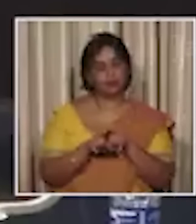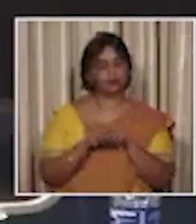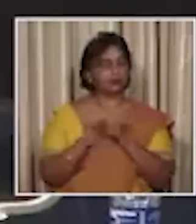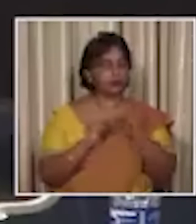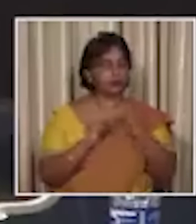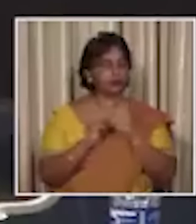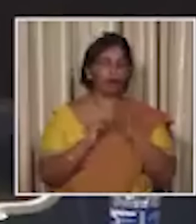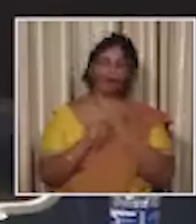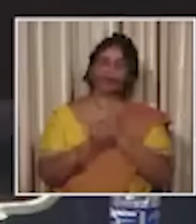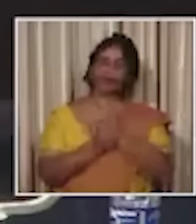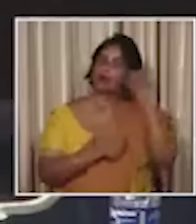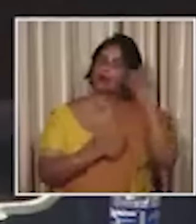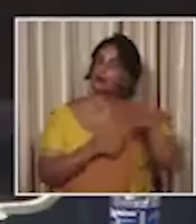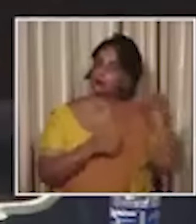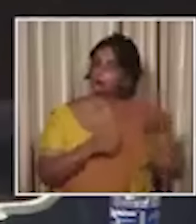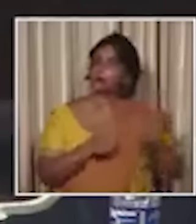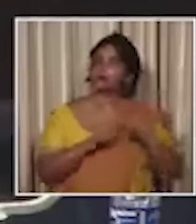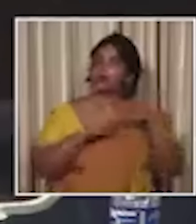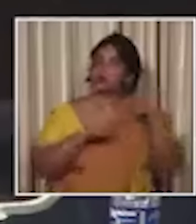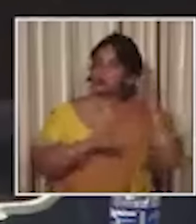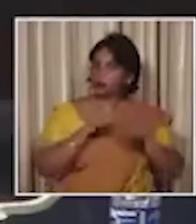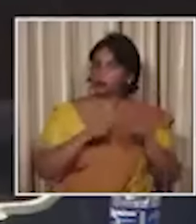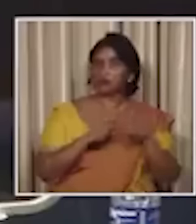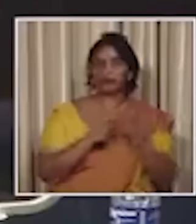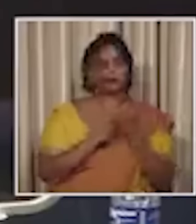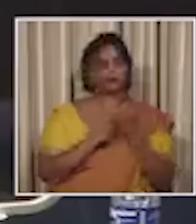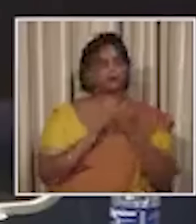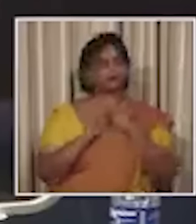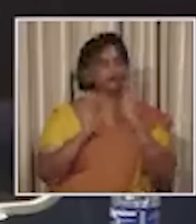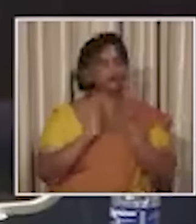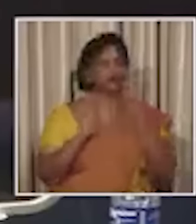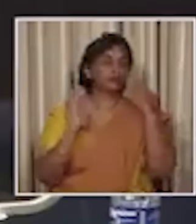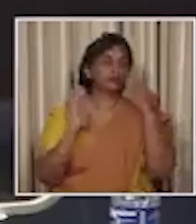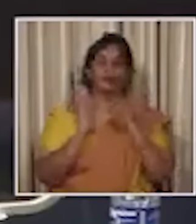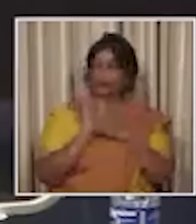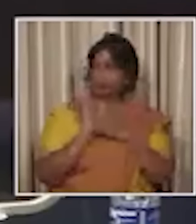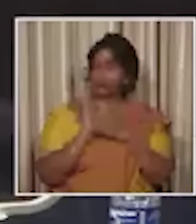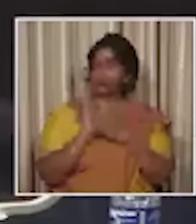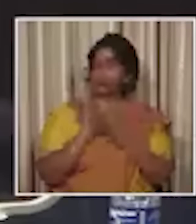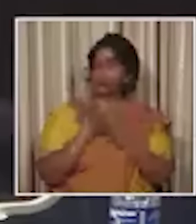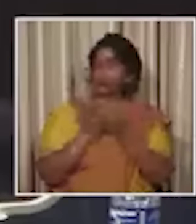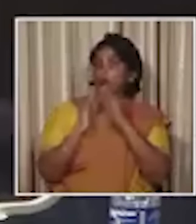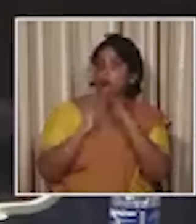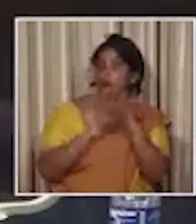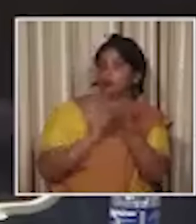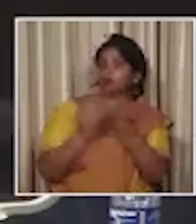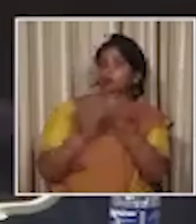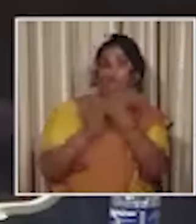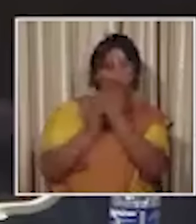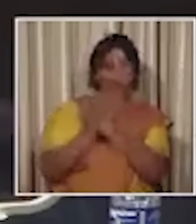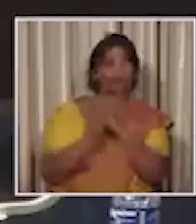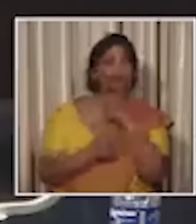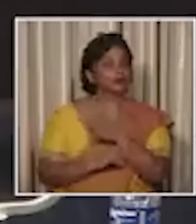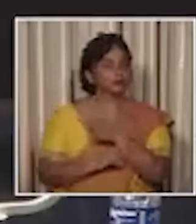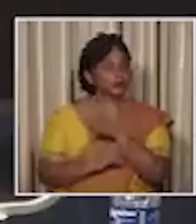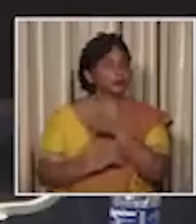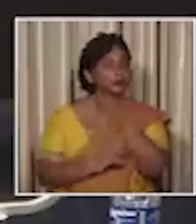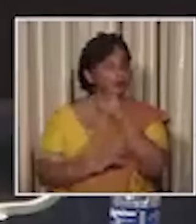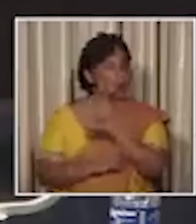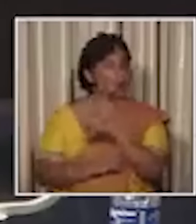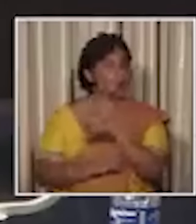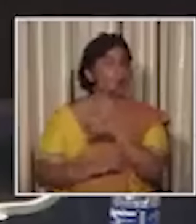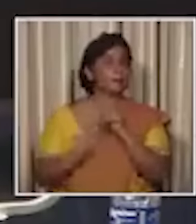தென்பகுதியிலே அவர்களுக்கு தேவைப்படுகின்ற வீடுகளை கடனுக்கு எடுத்து கட்டுவதும் தொழில்துறைகளை உருவாக்கி விடுவதும் செலுத்துவதும் அதற்கு தேவைப்படுகின்ற பணத்தை வடக்கு கிழக்கிலே வந்து